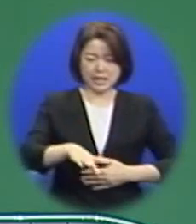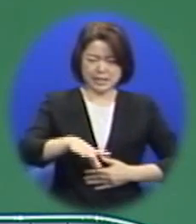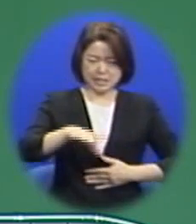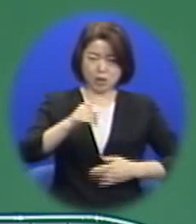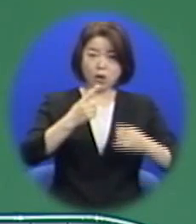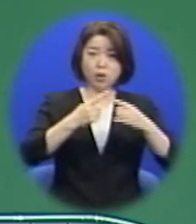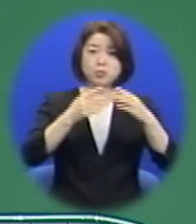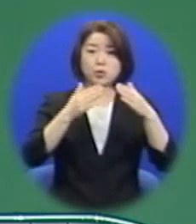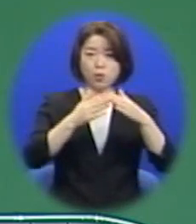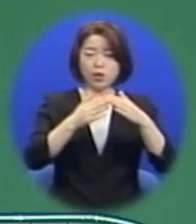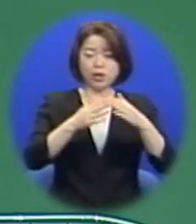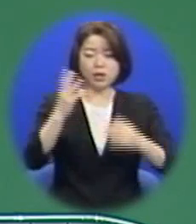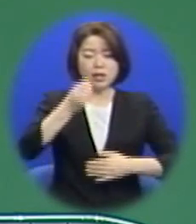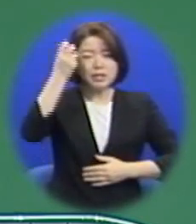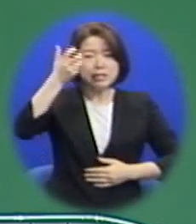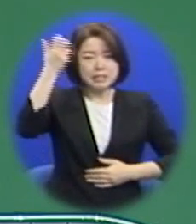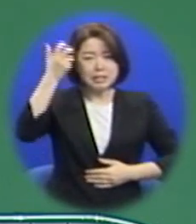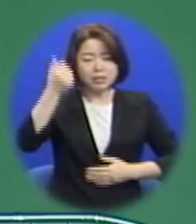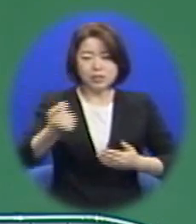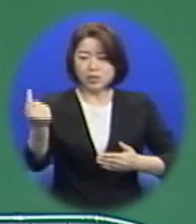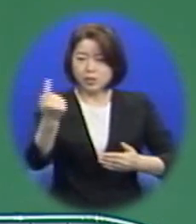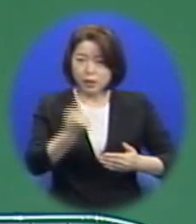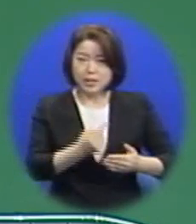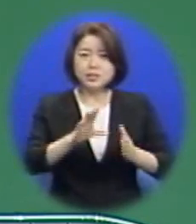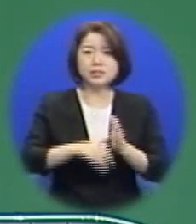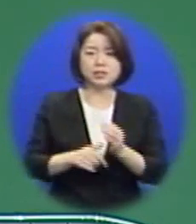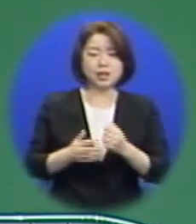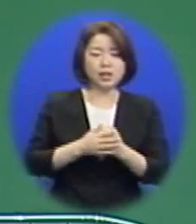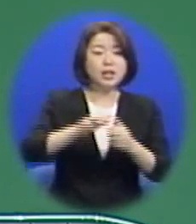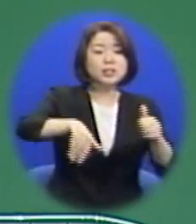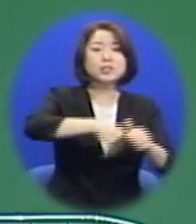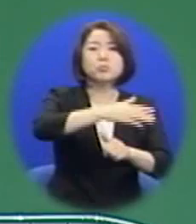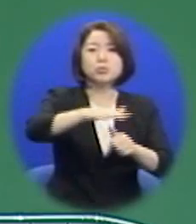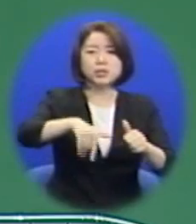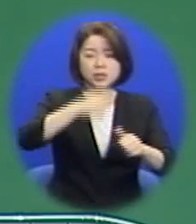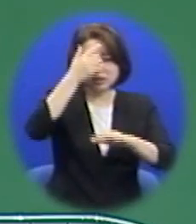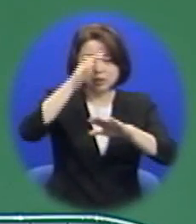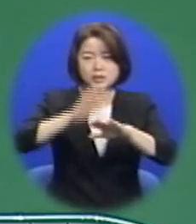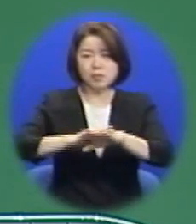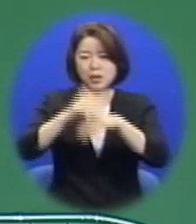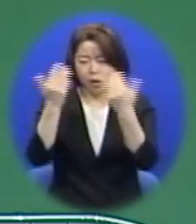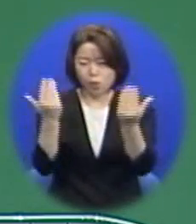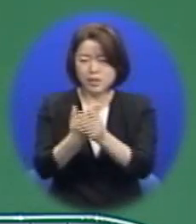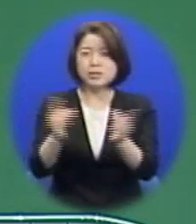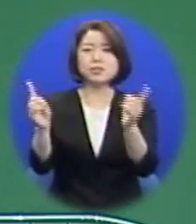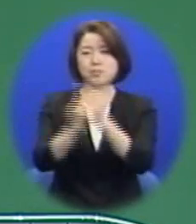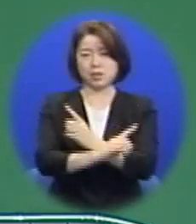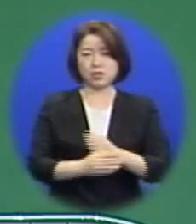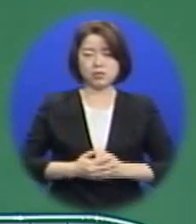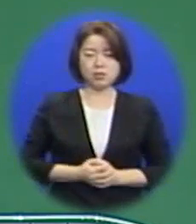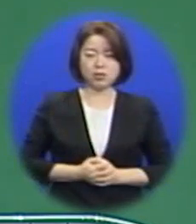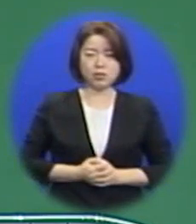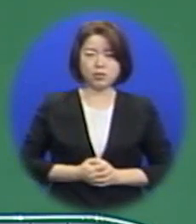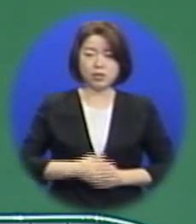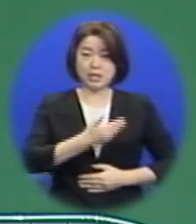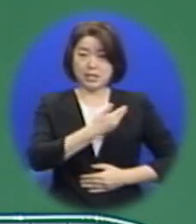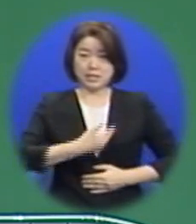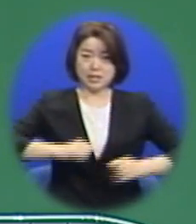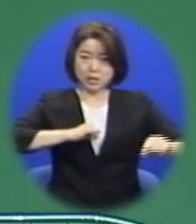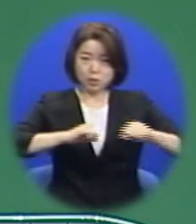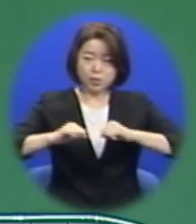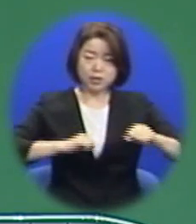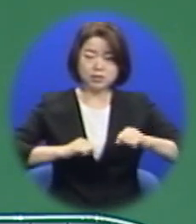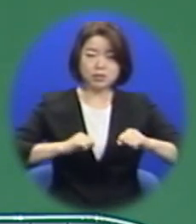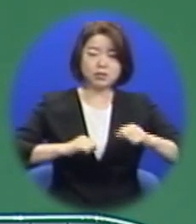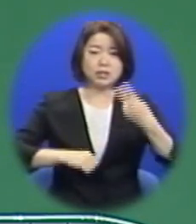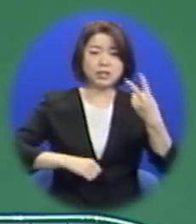때 그 초대교회의 분위기는 예배가 확 달라졌어요. 사도행전